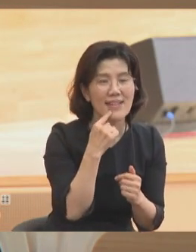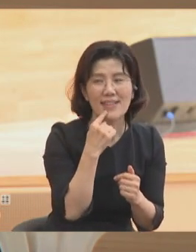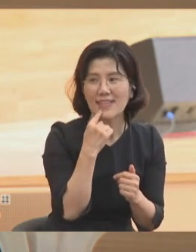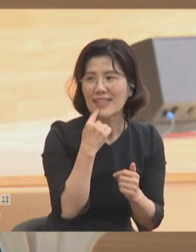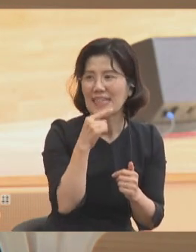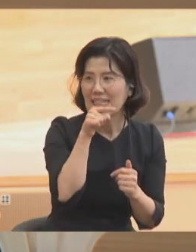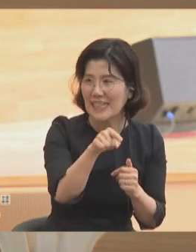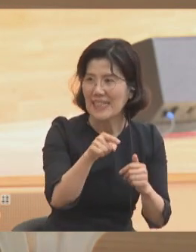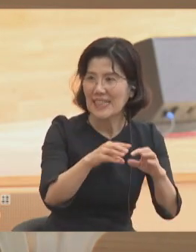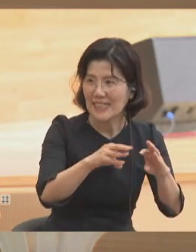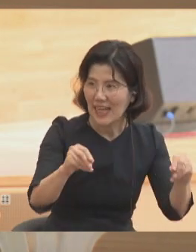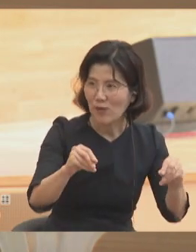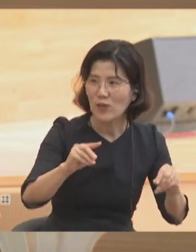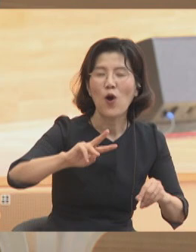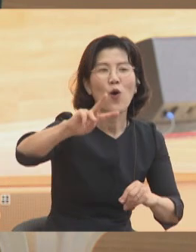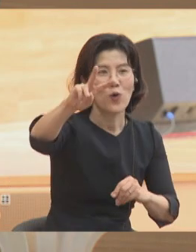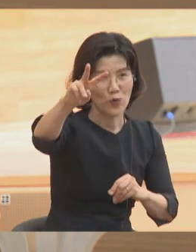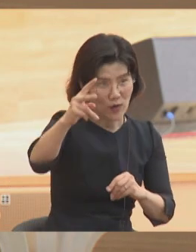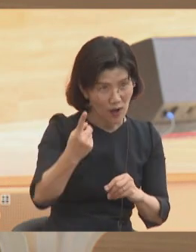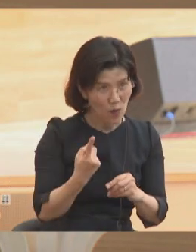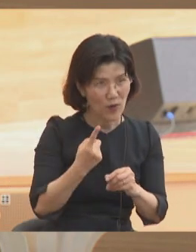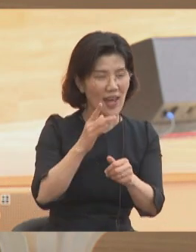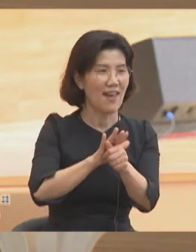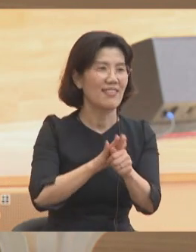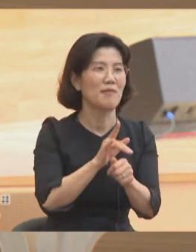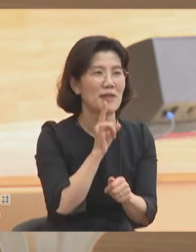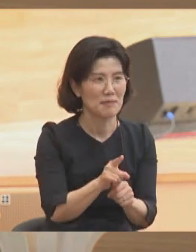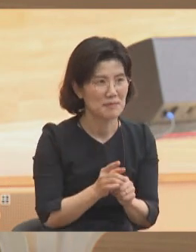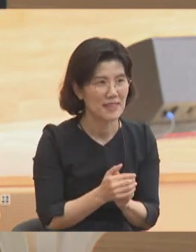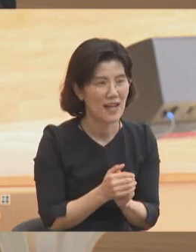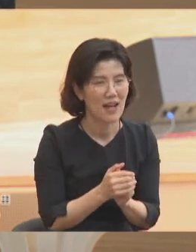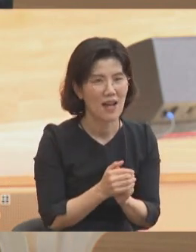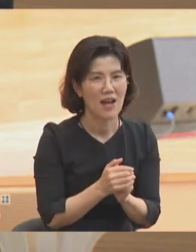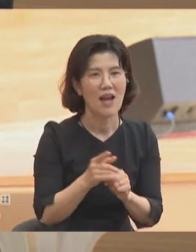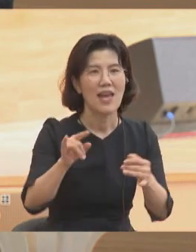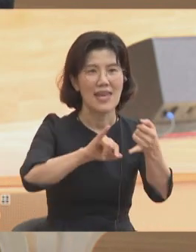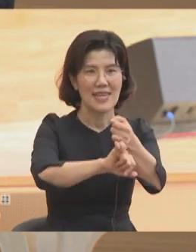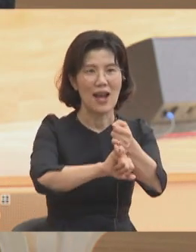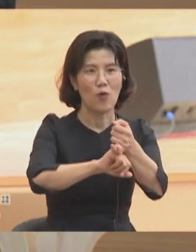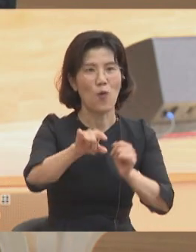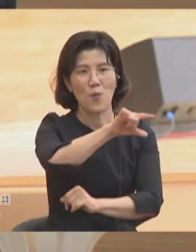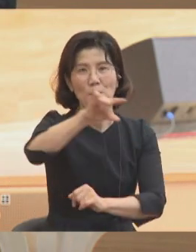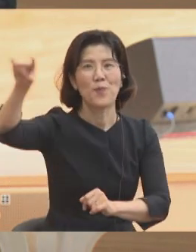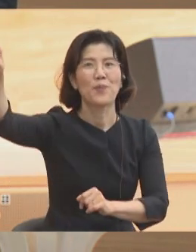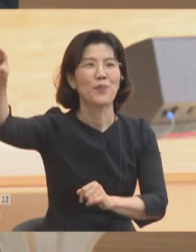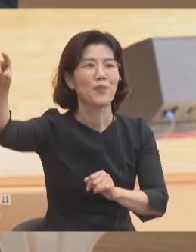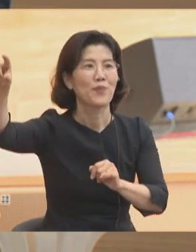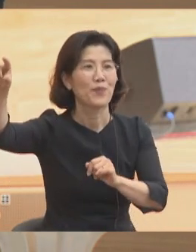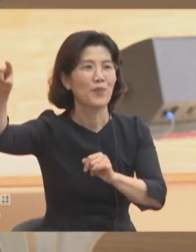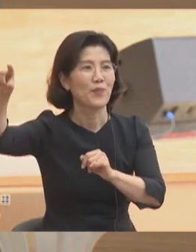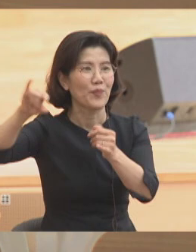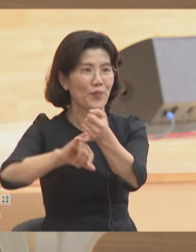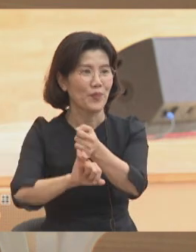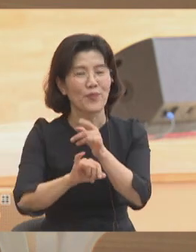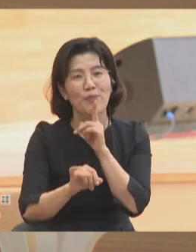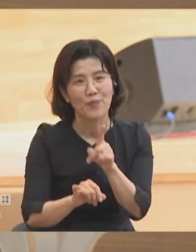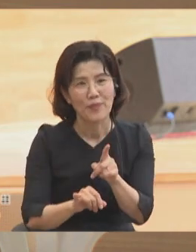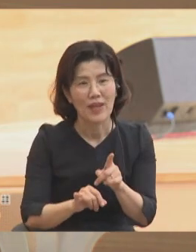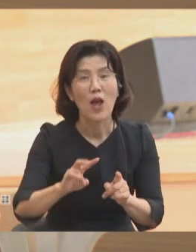시작이 땅으로 돌아오게 할지라 이게 야곱 한정 리미드 에디션입니다